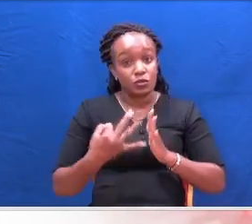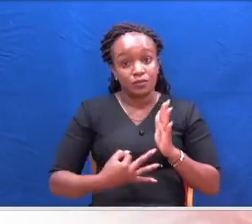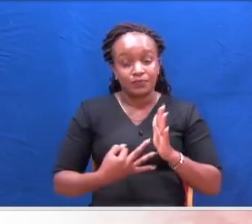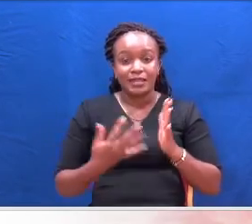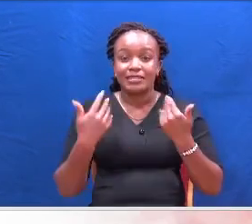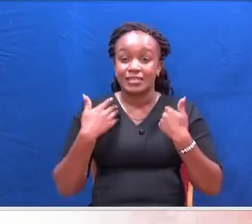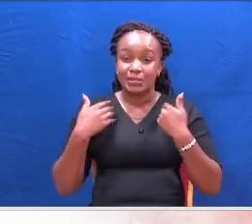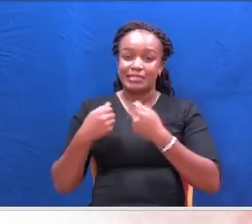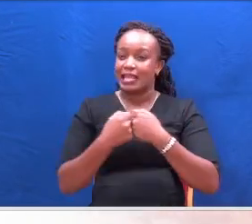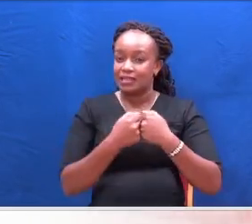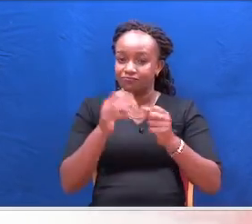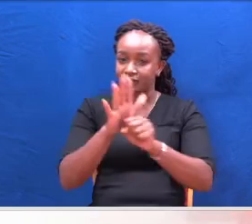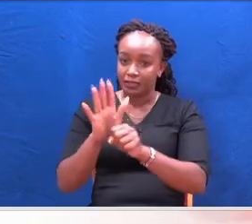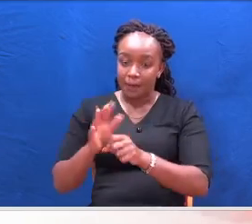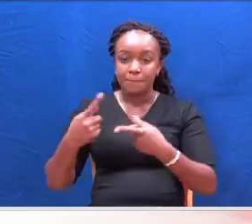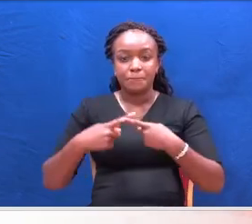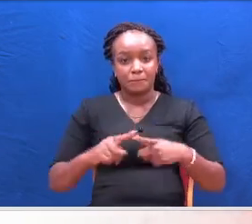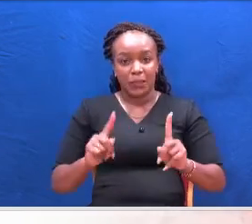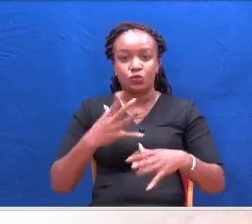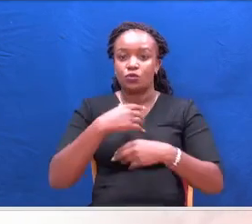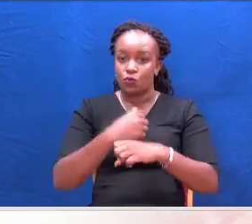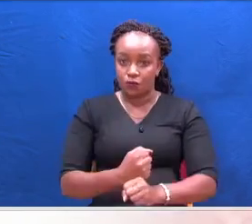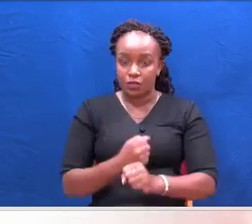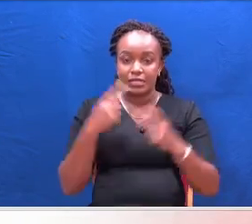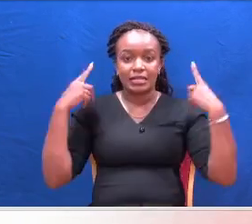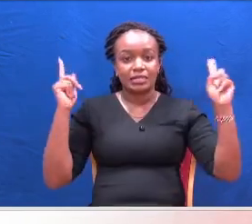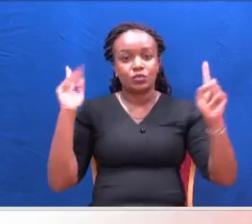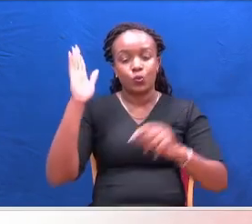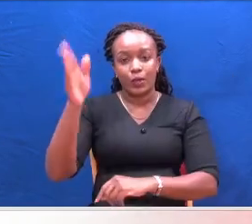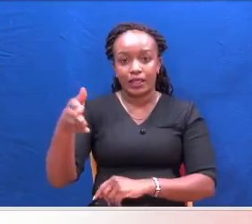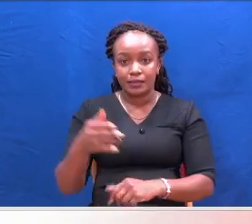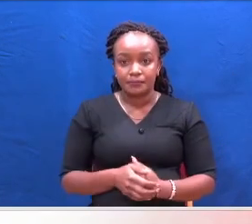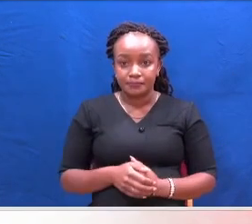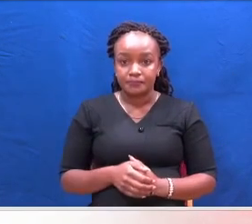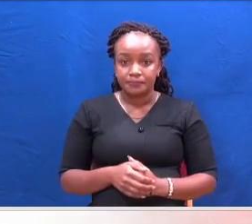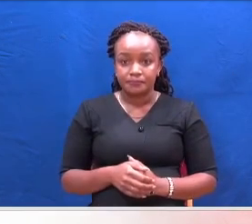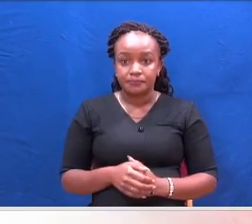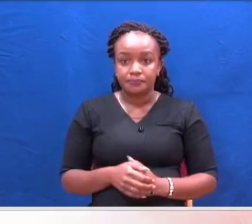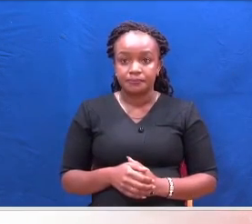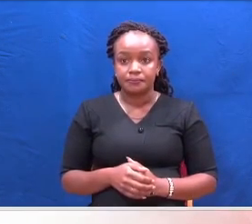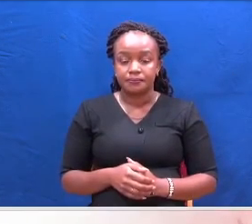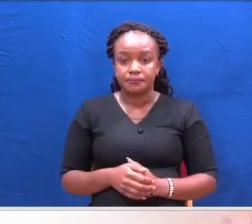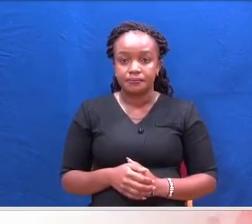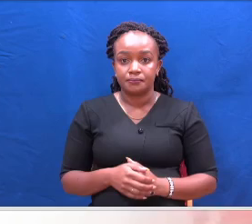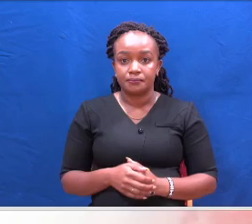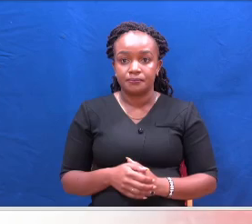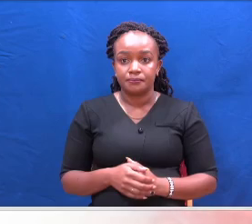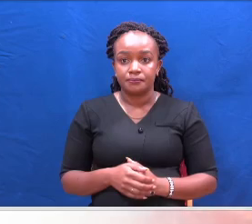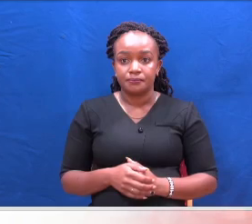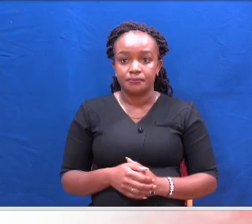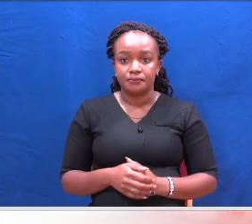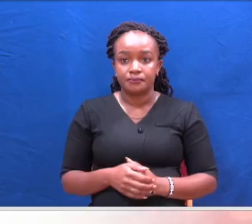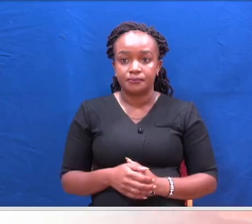are confident we shall complete the journey. Kutoka kaunti ya Bungoma, Kiarifia TV 47, Mieni Mike Kagwongo.